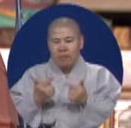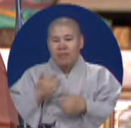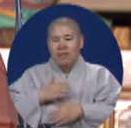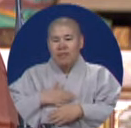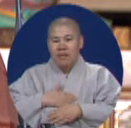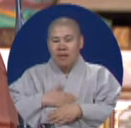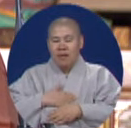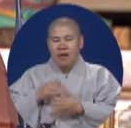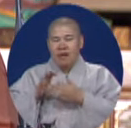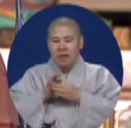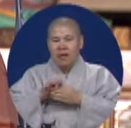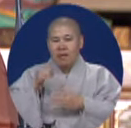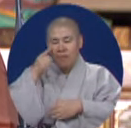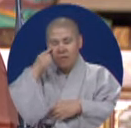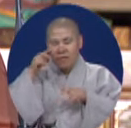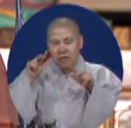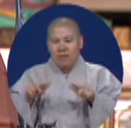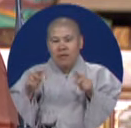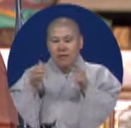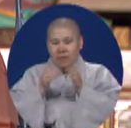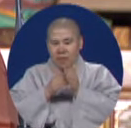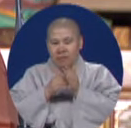눈은 지금까지